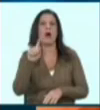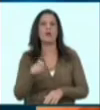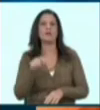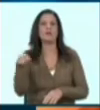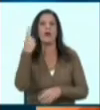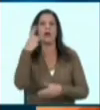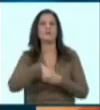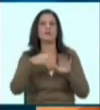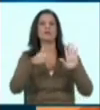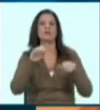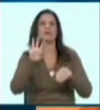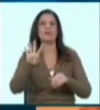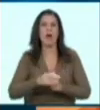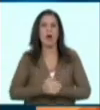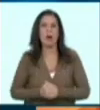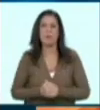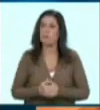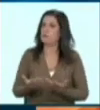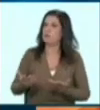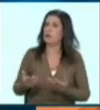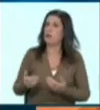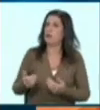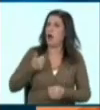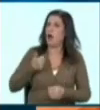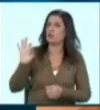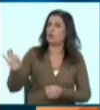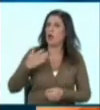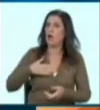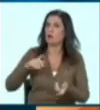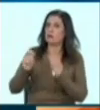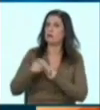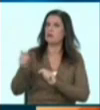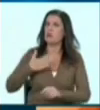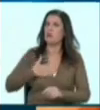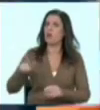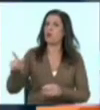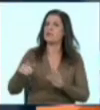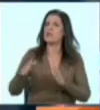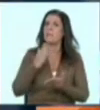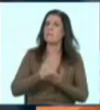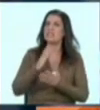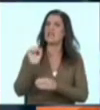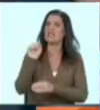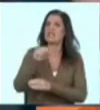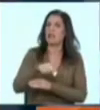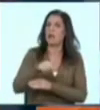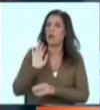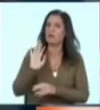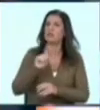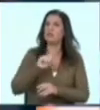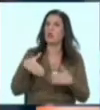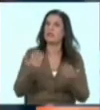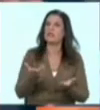לשנות את חוק היסוד. והוא רוצה פסקת התגברות, שלא תאפשר לבג"ץ לקבל החלטה כמעט בכלום ושום דבר. השאלה איזו פסקת